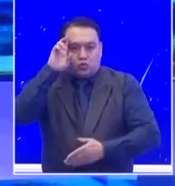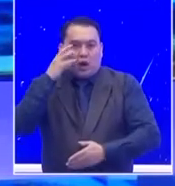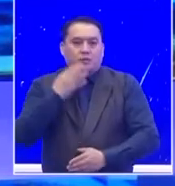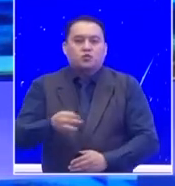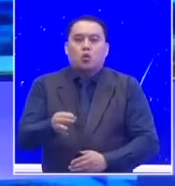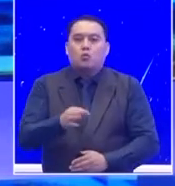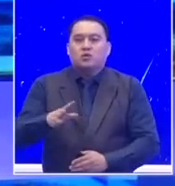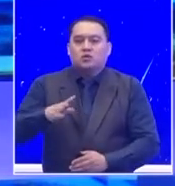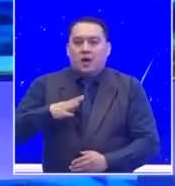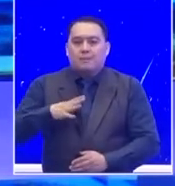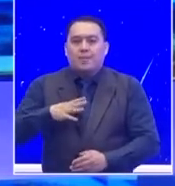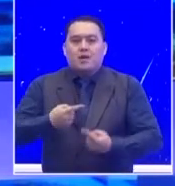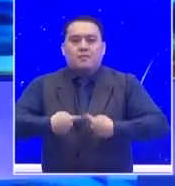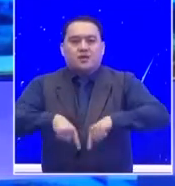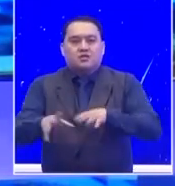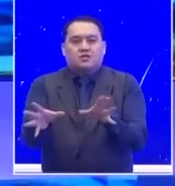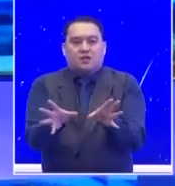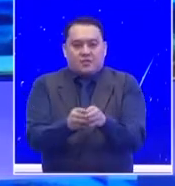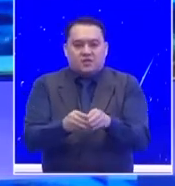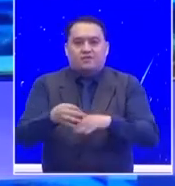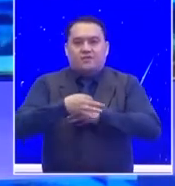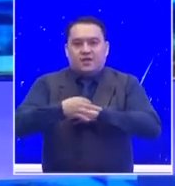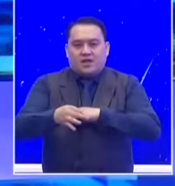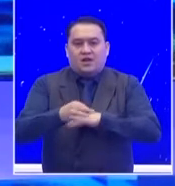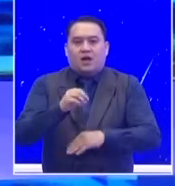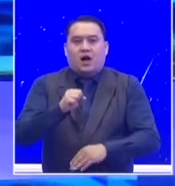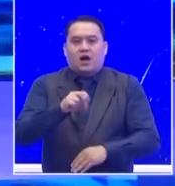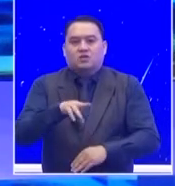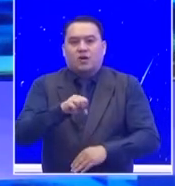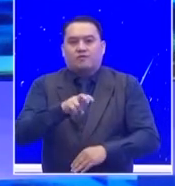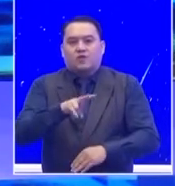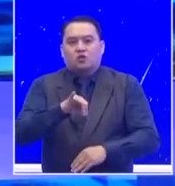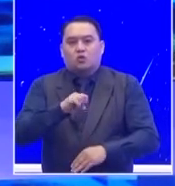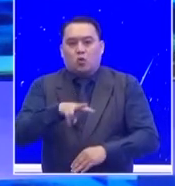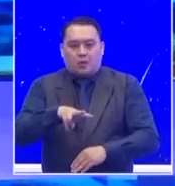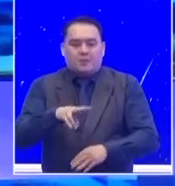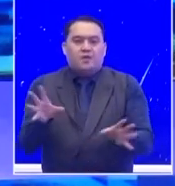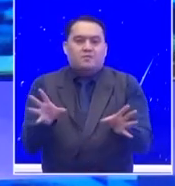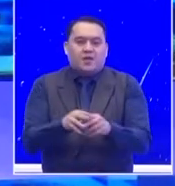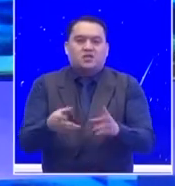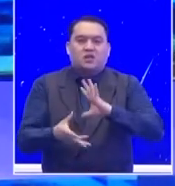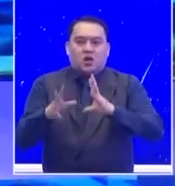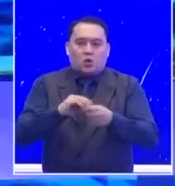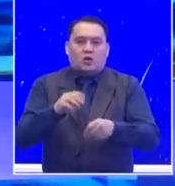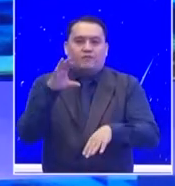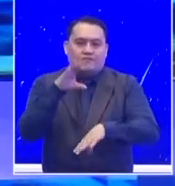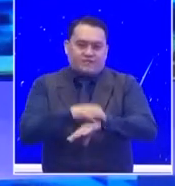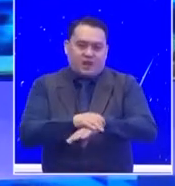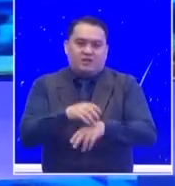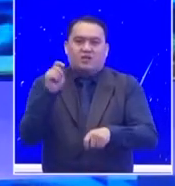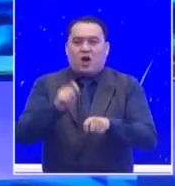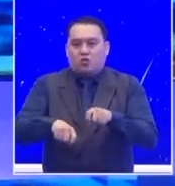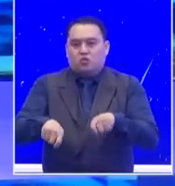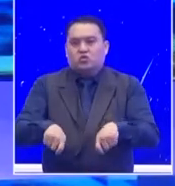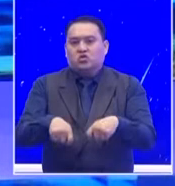службы Алматинской области совместно с представителями филиала «Казавтожол». В результате рейда выявлен ряд нарушений.